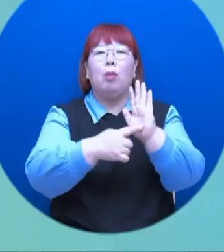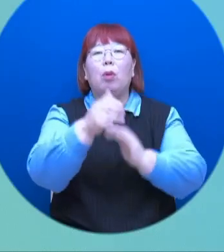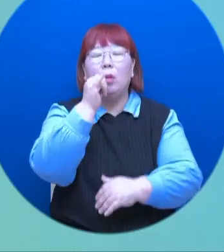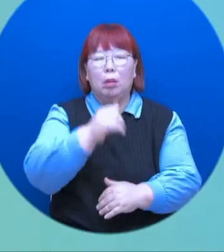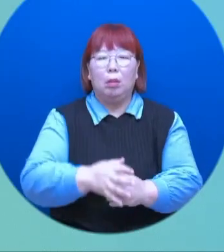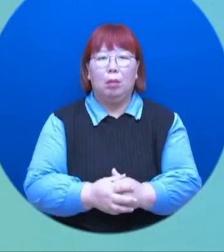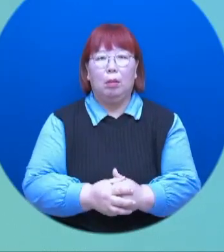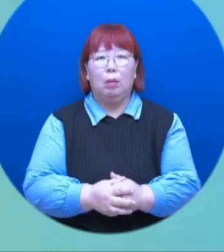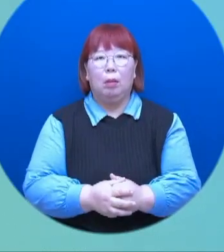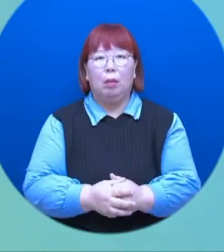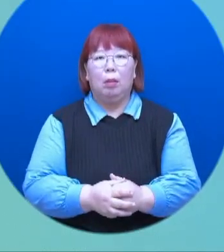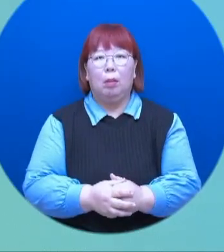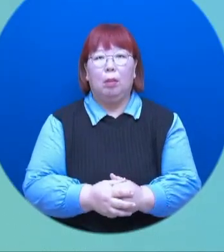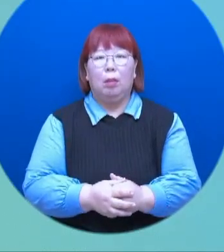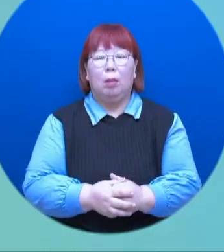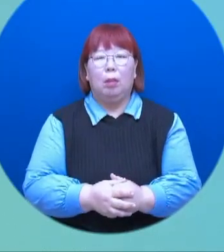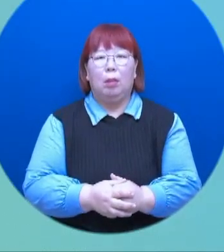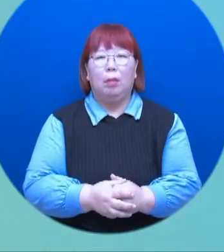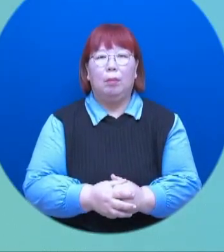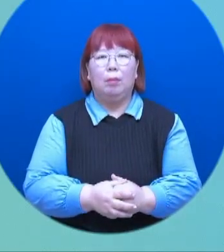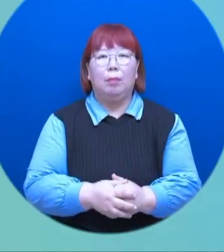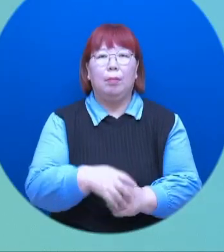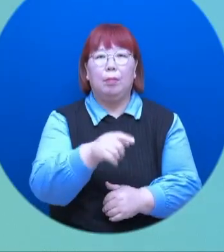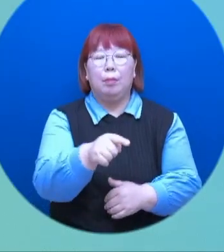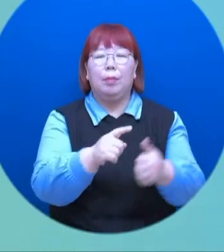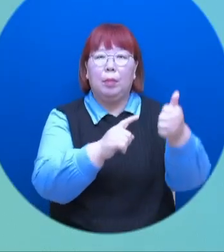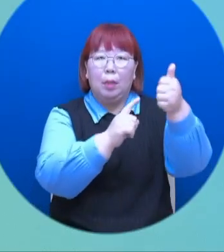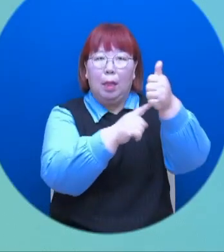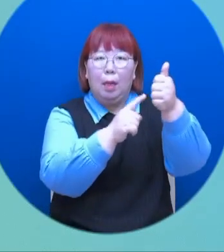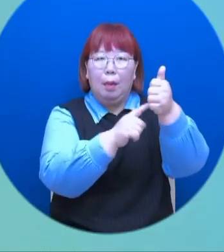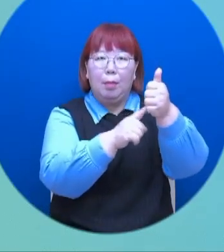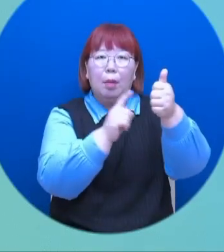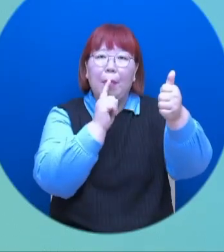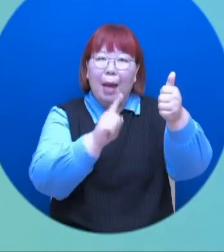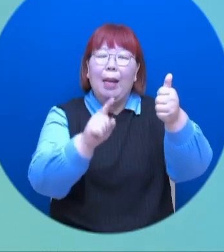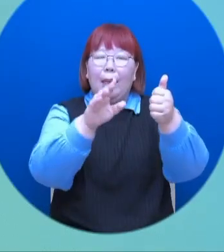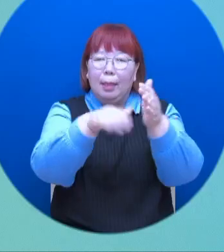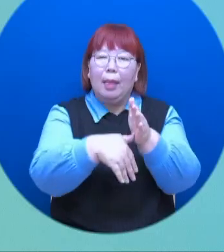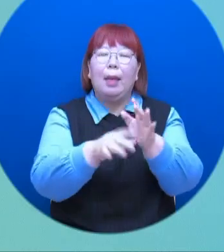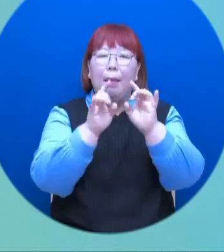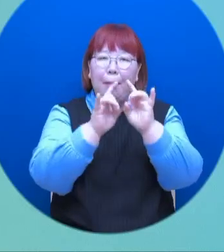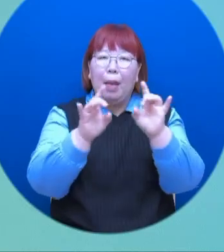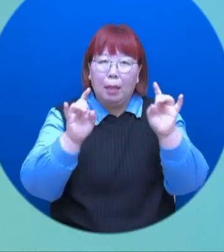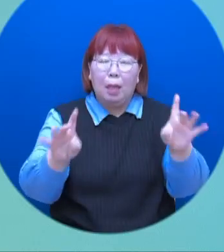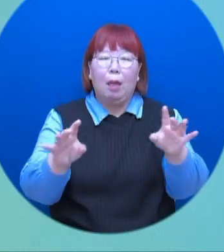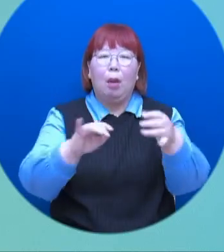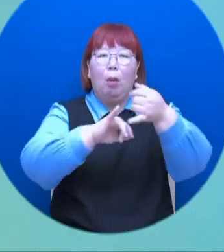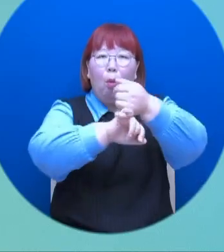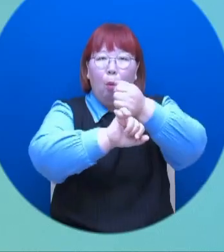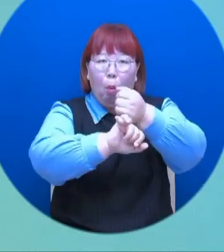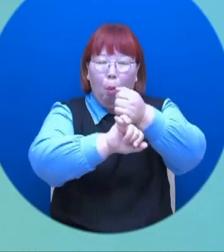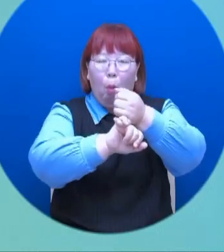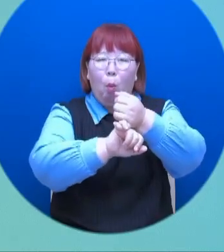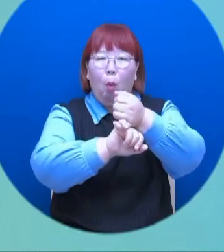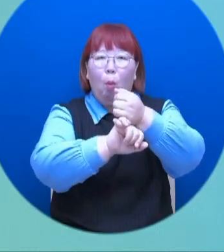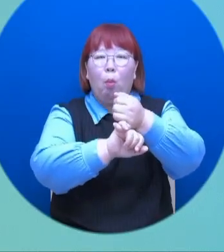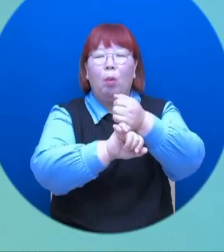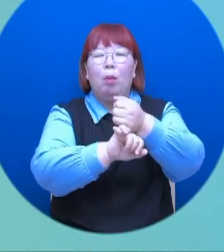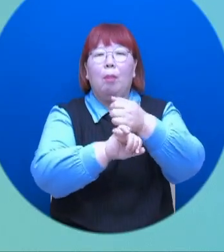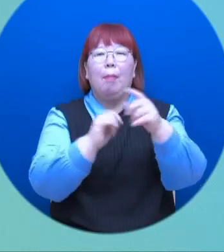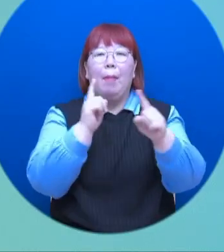있어요. 그것은 이 갈렙을 말할 때마다 꼭 접두어가 붙어요.